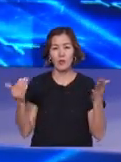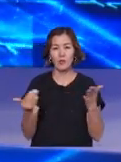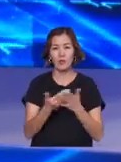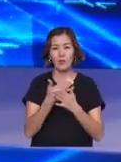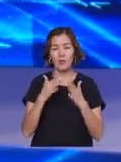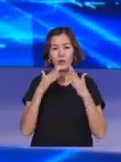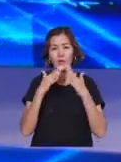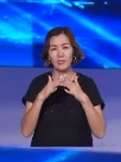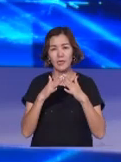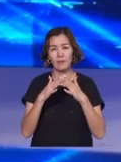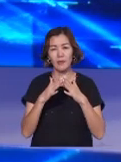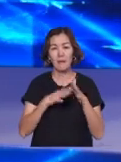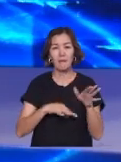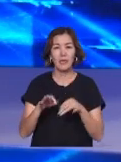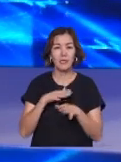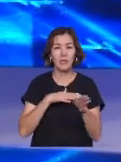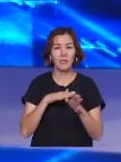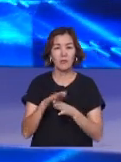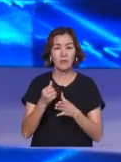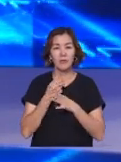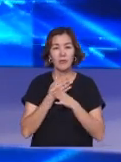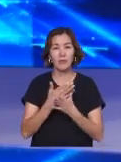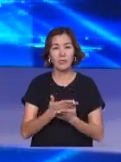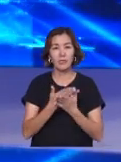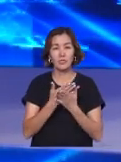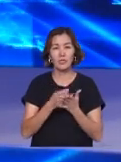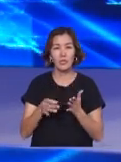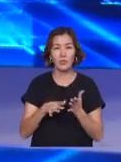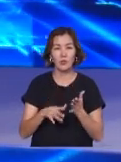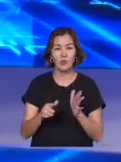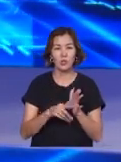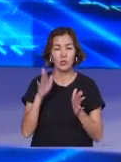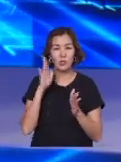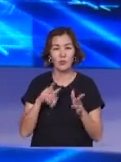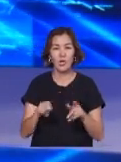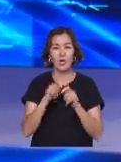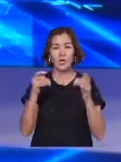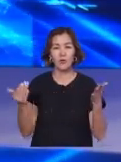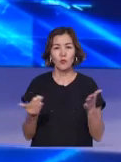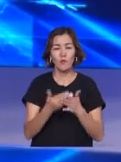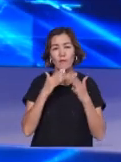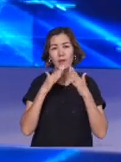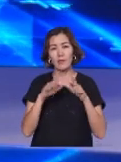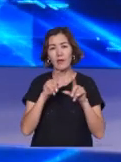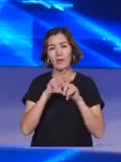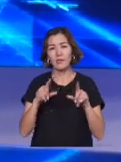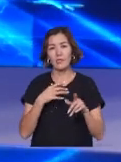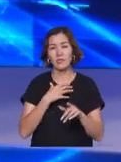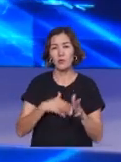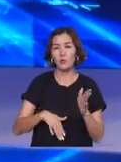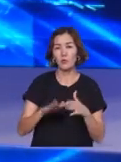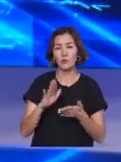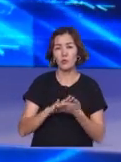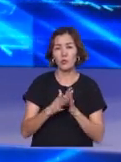новой блочно-модульной казармы. Проект реализован при поддержке главы региона ЖЭЦУ. Открытие нового объекта позволит